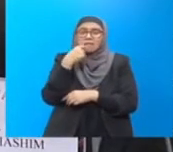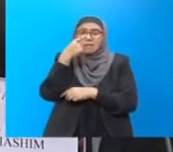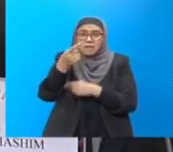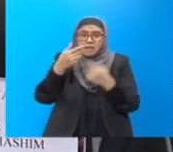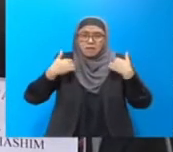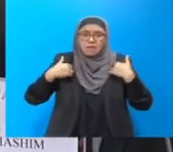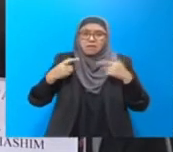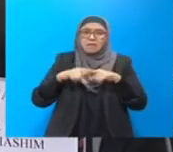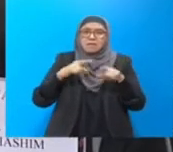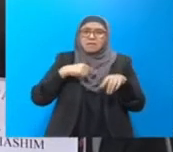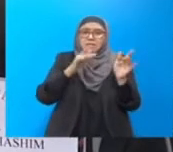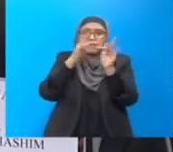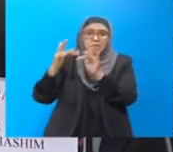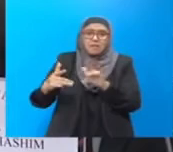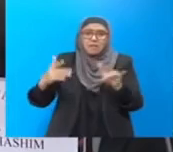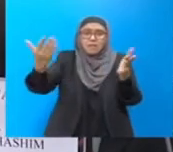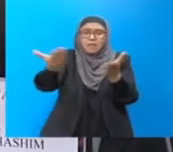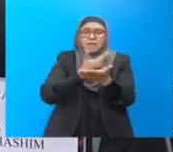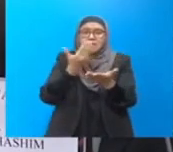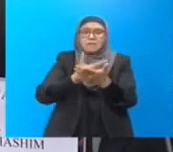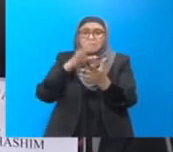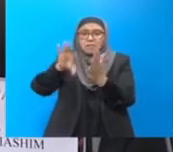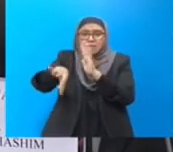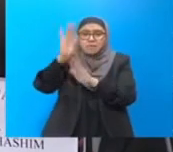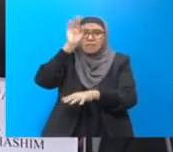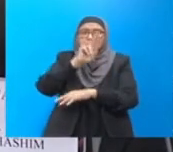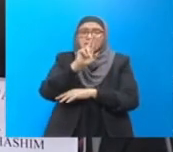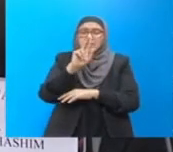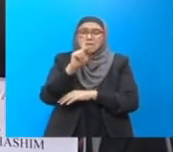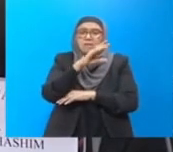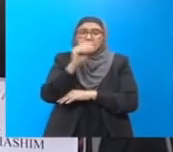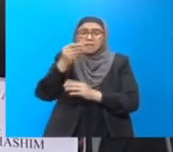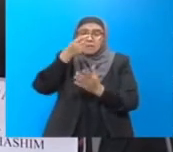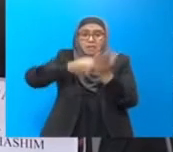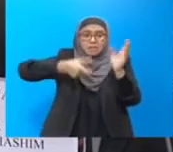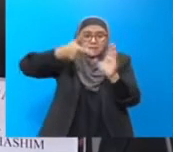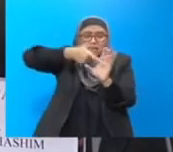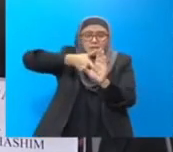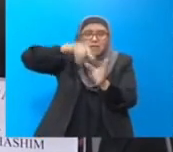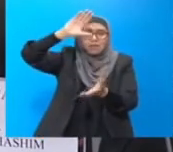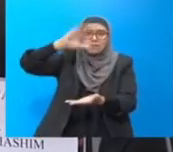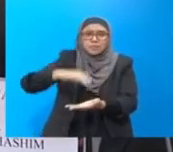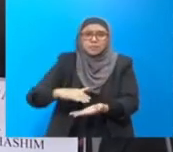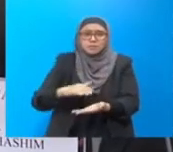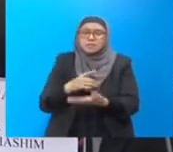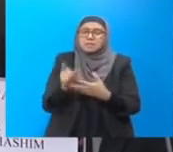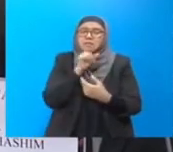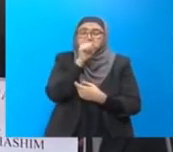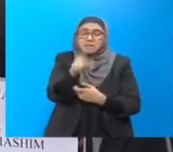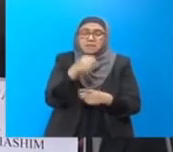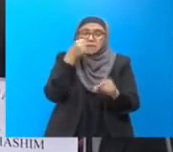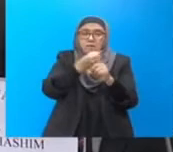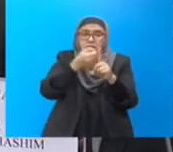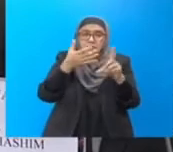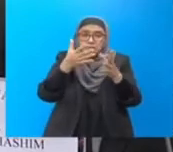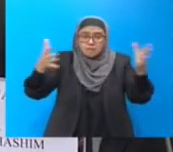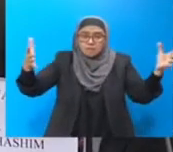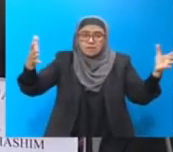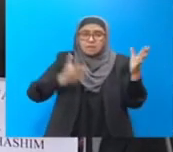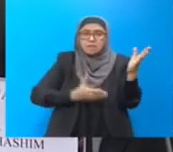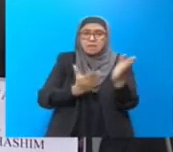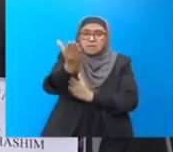dan harga minyak pula mengalami kejatuhan tentu memberikan impak yang pesawat secara langsung